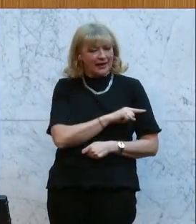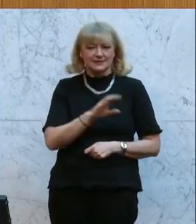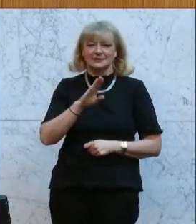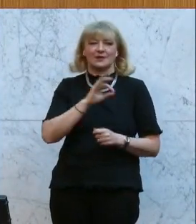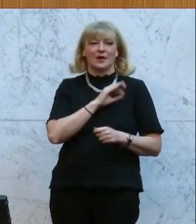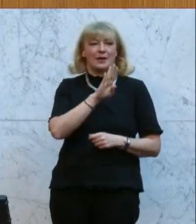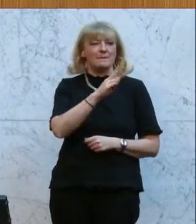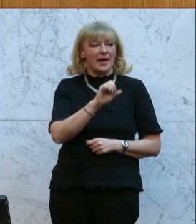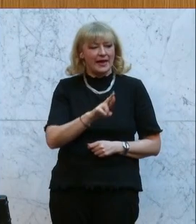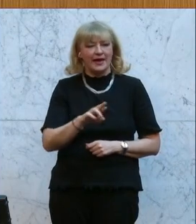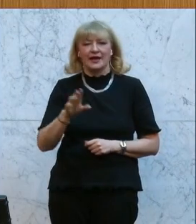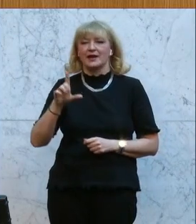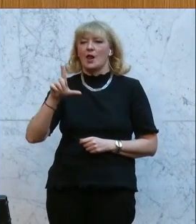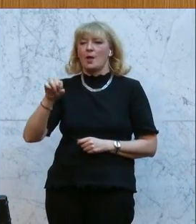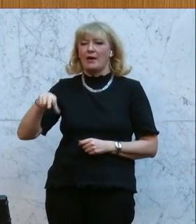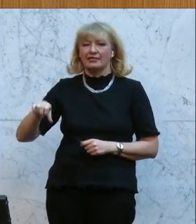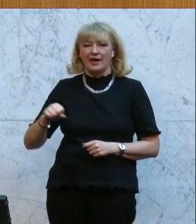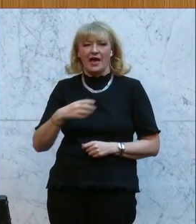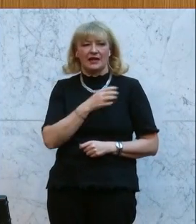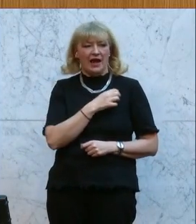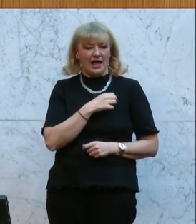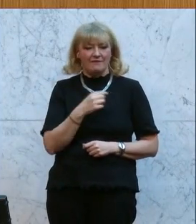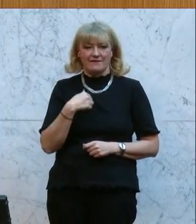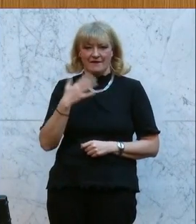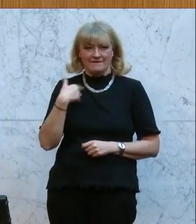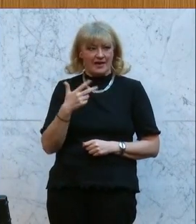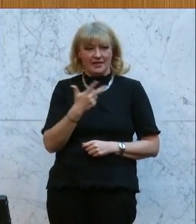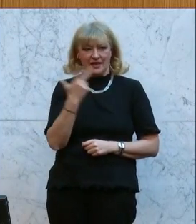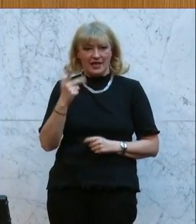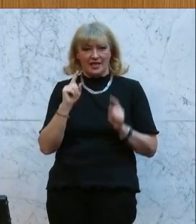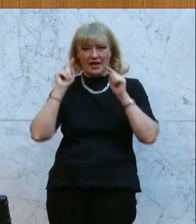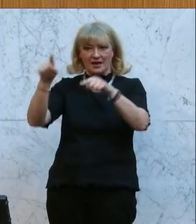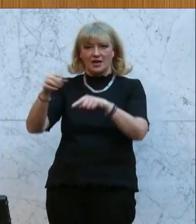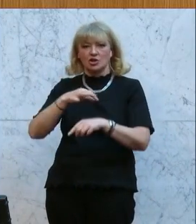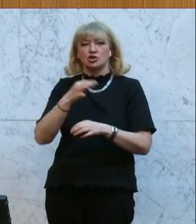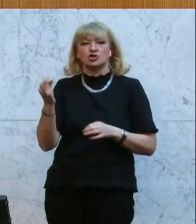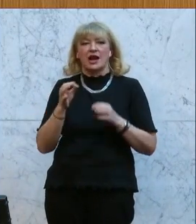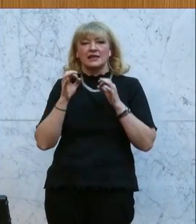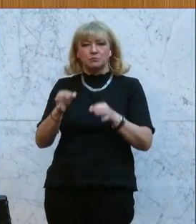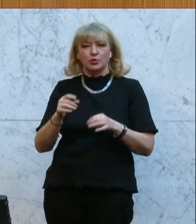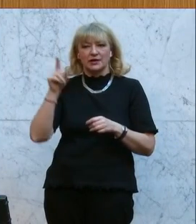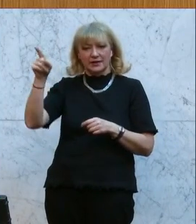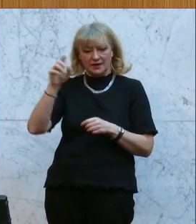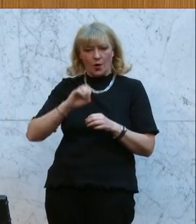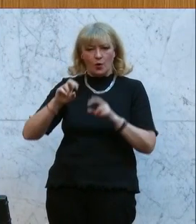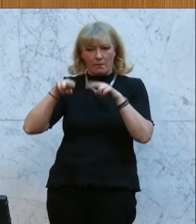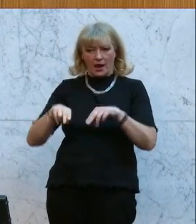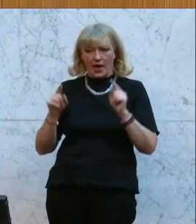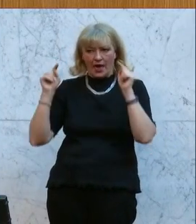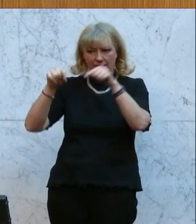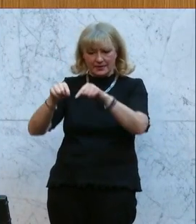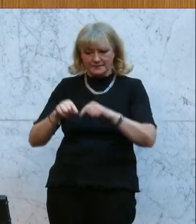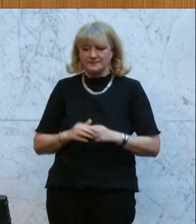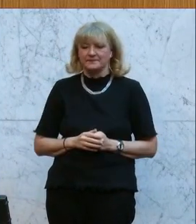Kollegen Lopatka, Kollegen Graf und anderen war ich gerade 3 Tage in Straßburg beim Europarat bei der Plenarversammlung. Und gerade unter